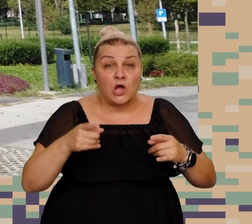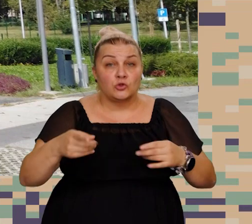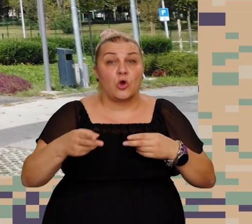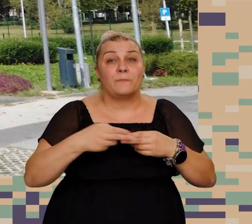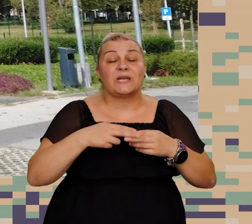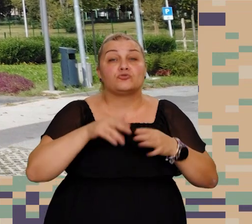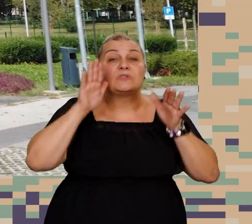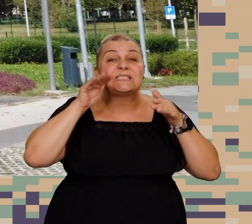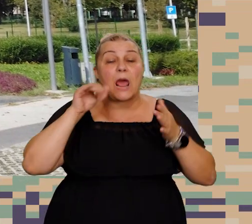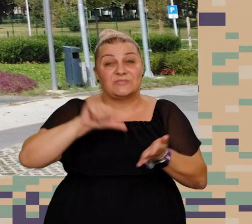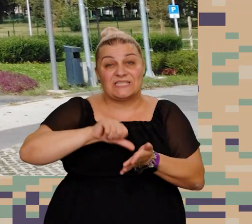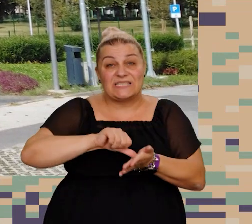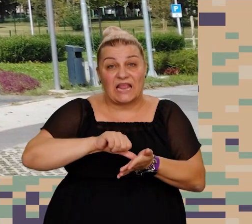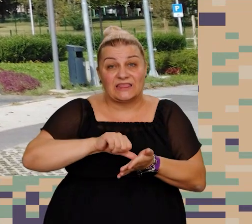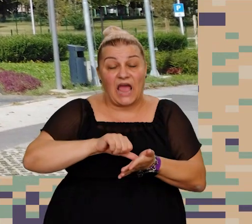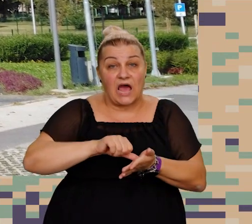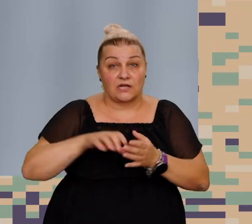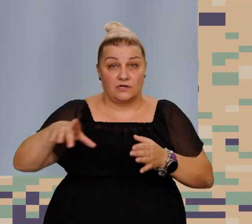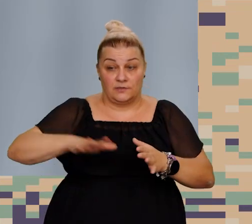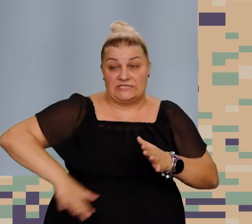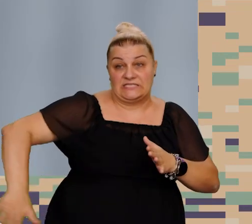naselju ispred Islamskog centra.